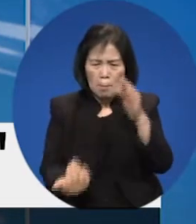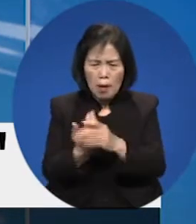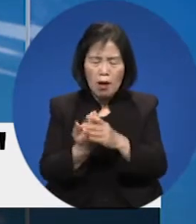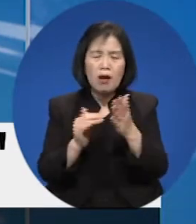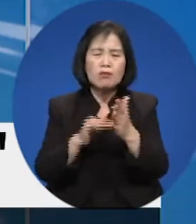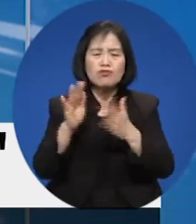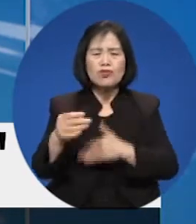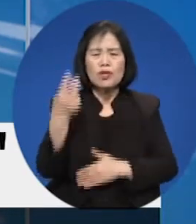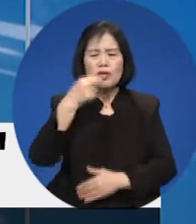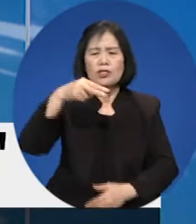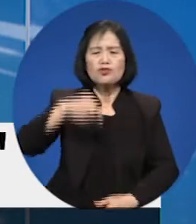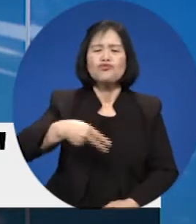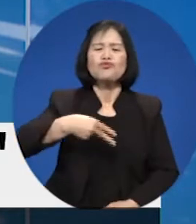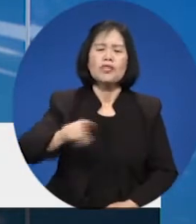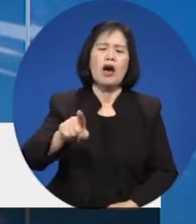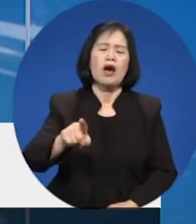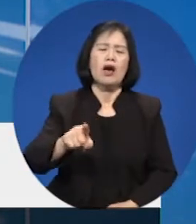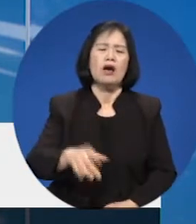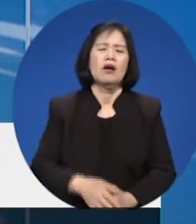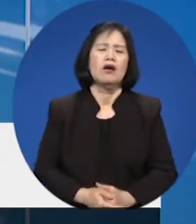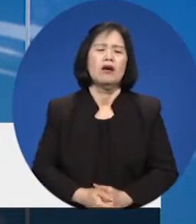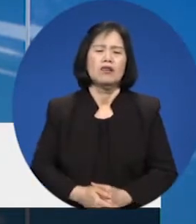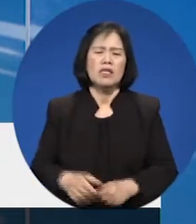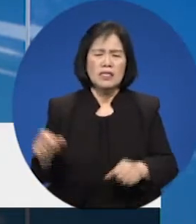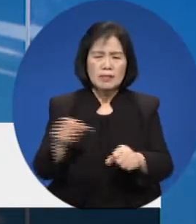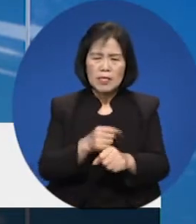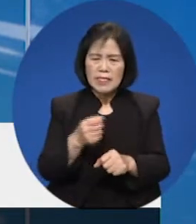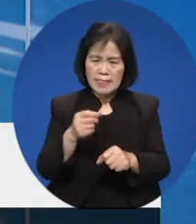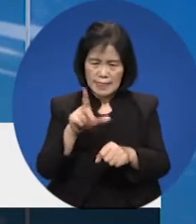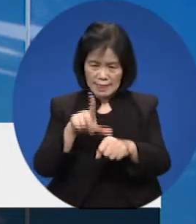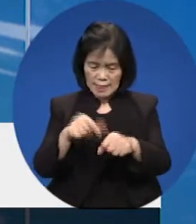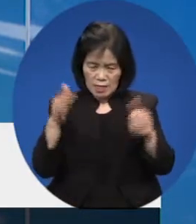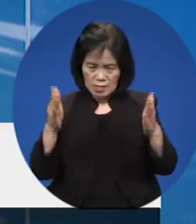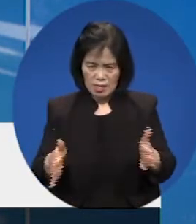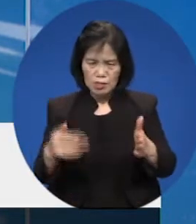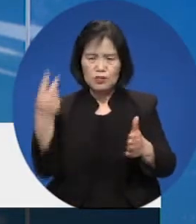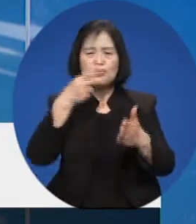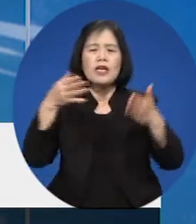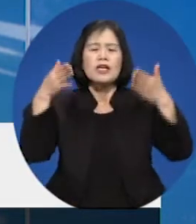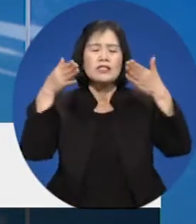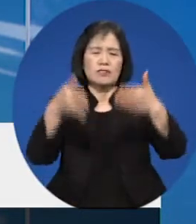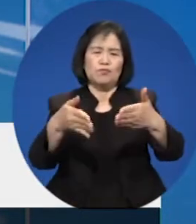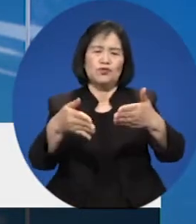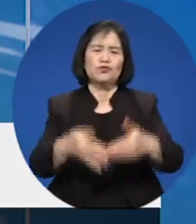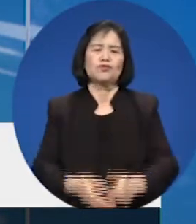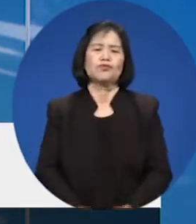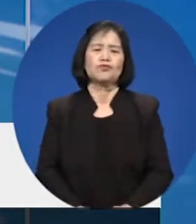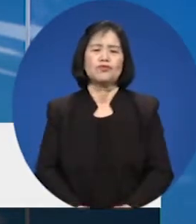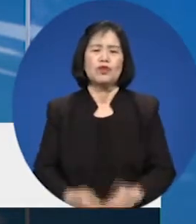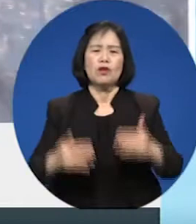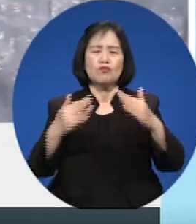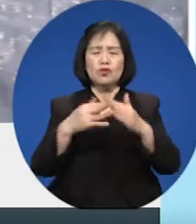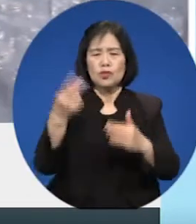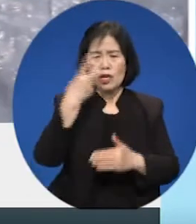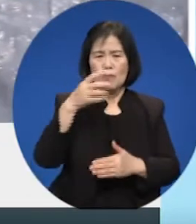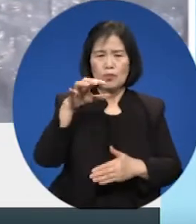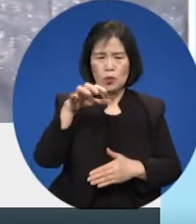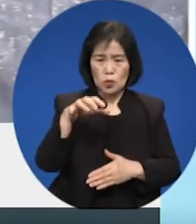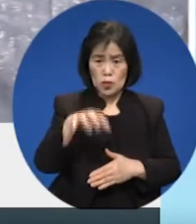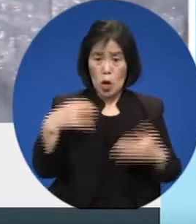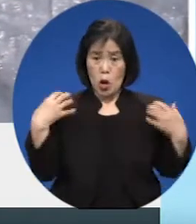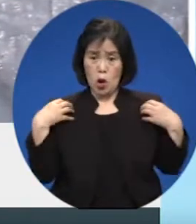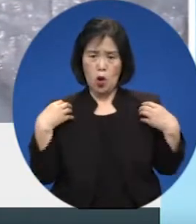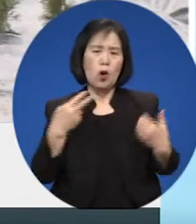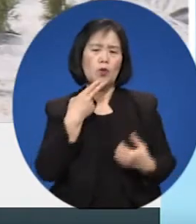뭐 어떤 특별한 기간 내에 어떤 그런 수사를 같다 집중할 수밖에 없는 여건이 현재는 하시는 못 부동산 감독자의 라든지 이런 것들이 없는